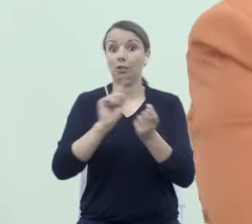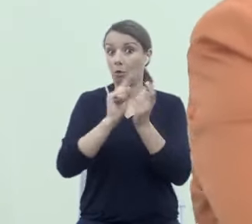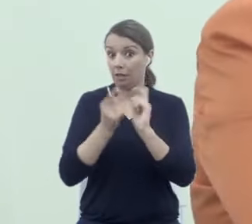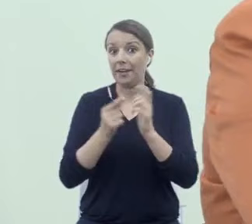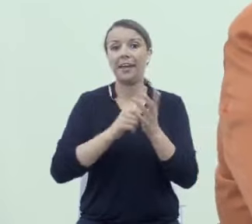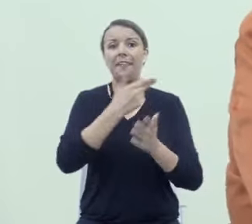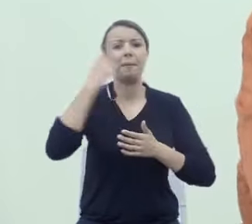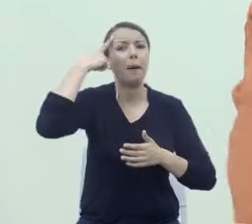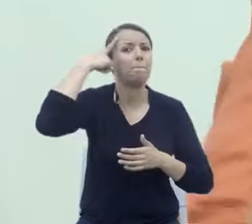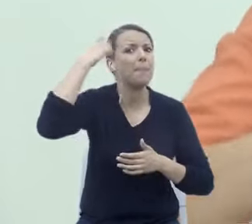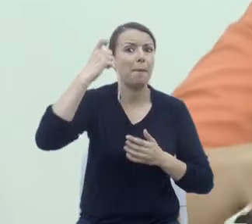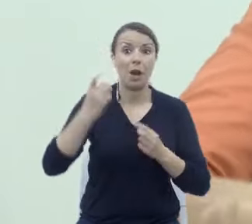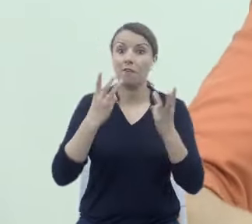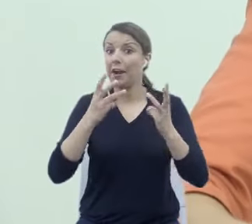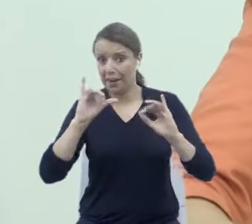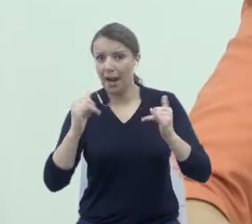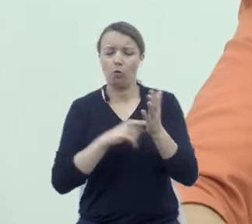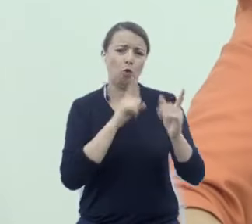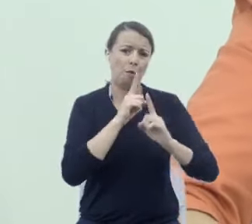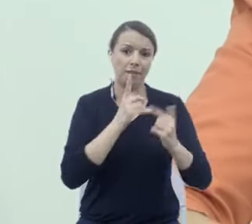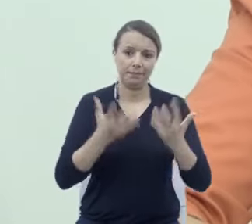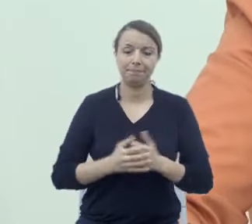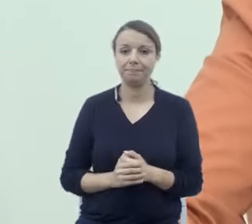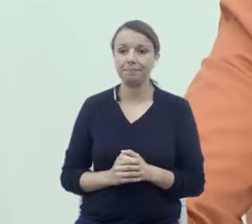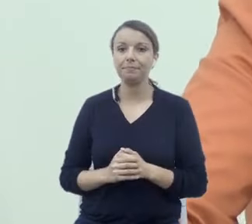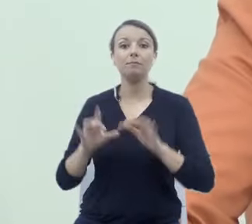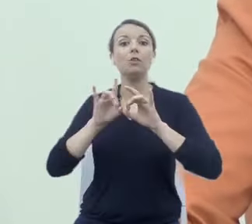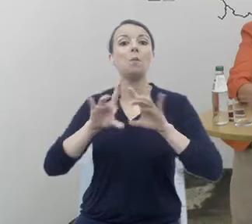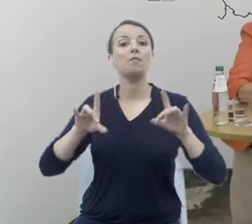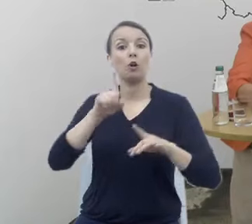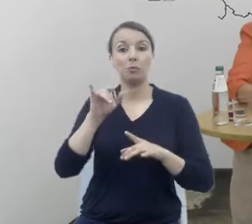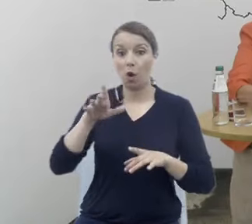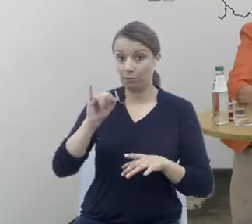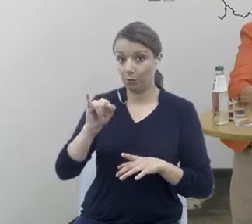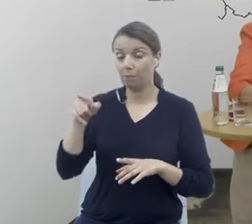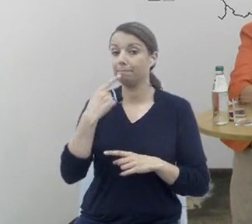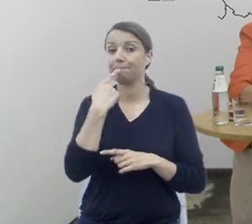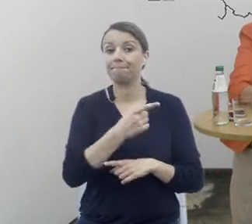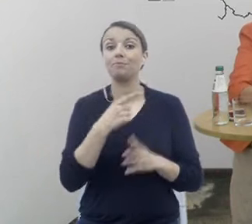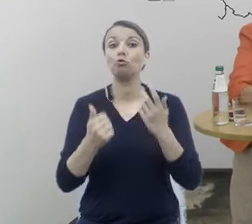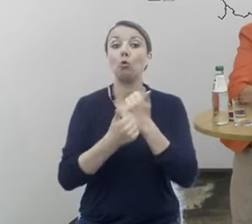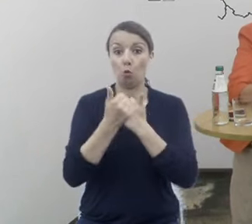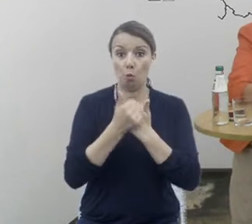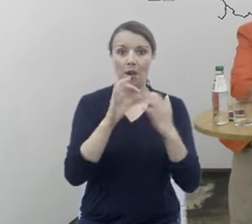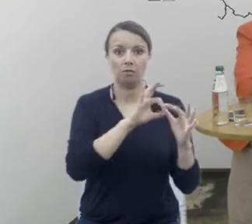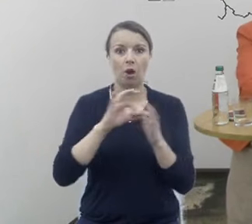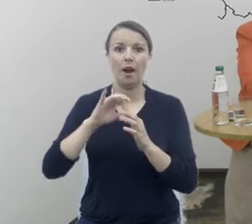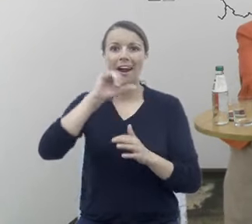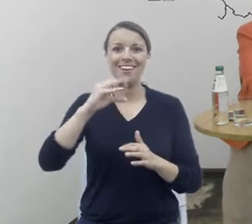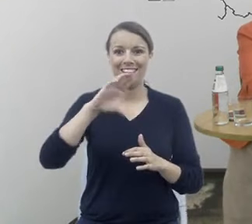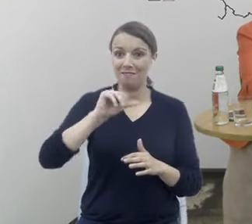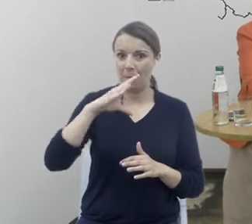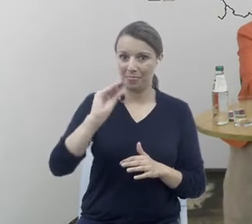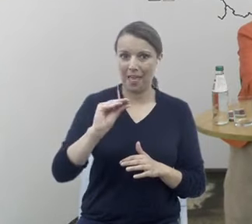programu. Profesor Żbikowski zwrócił uwagę, że dokumentacja dotycząca Jedwabnego wśród